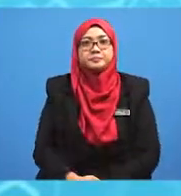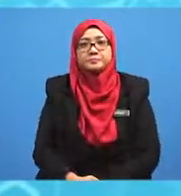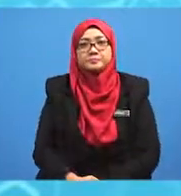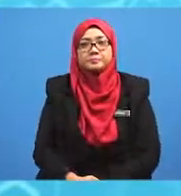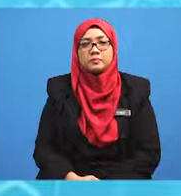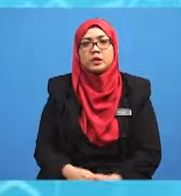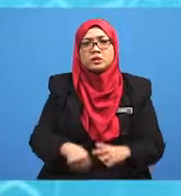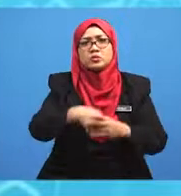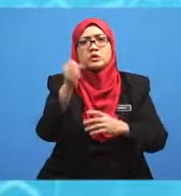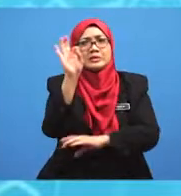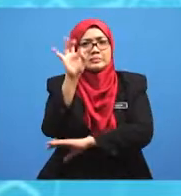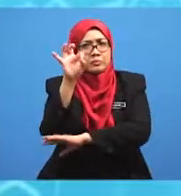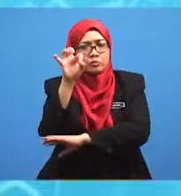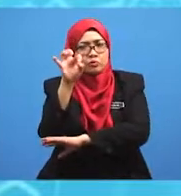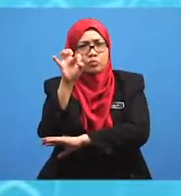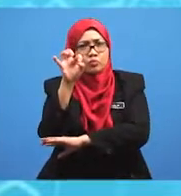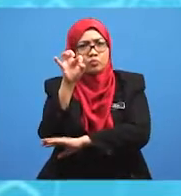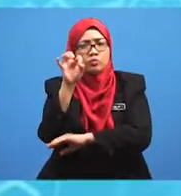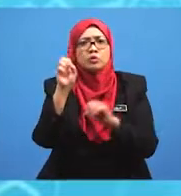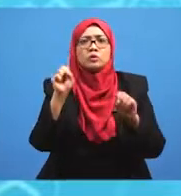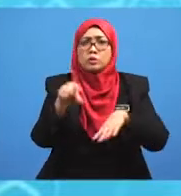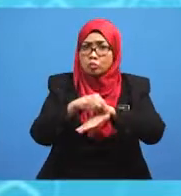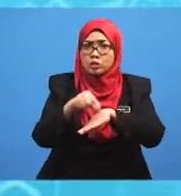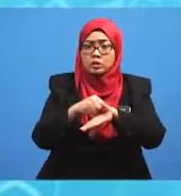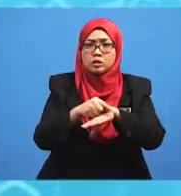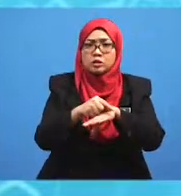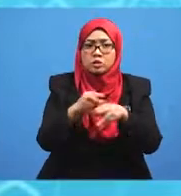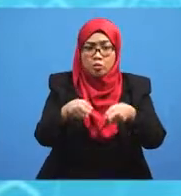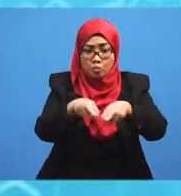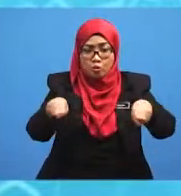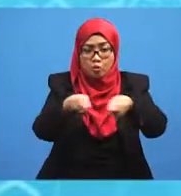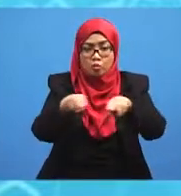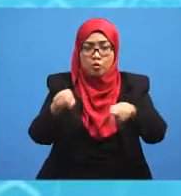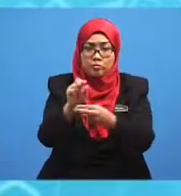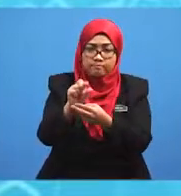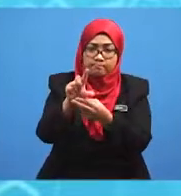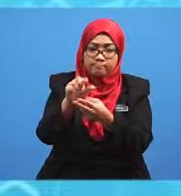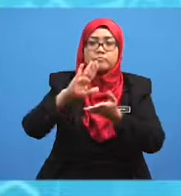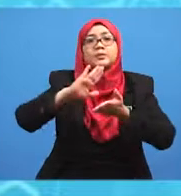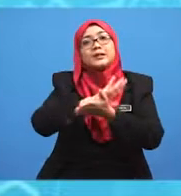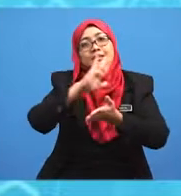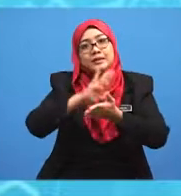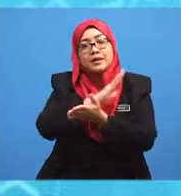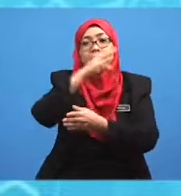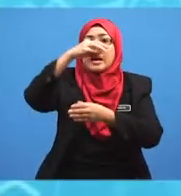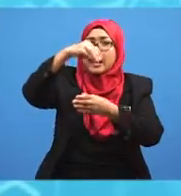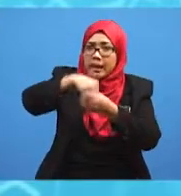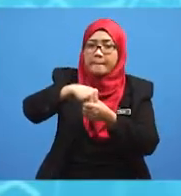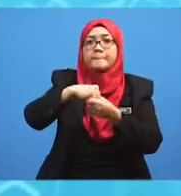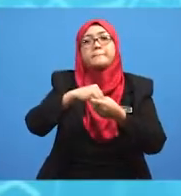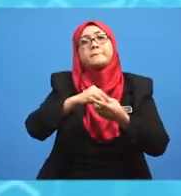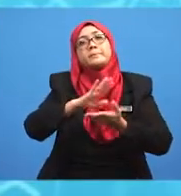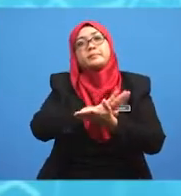Strontium-90. Ia digunakan untuk mengukur ketebalan kertas dalam industri kertas.